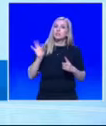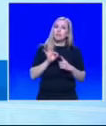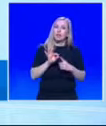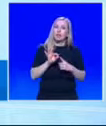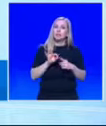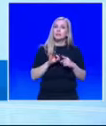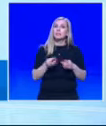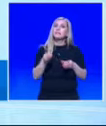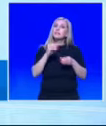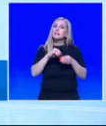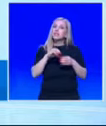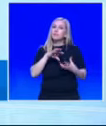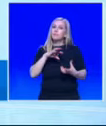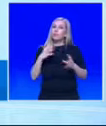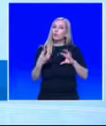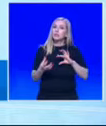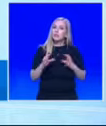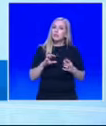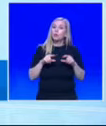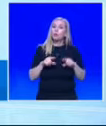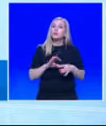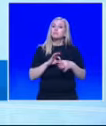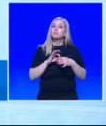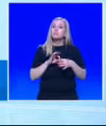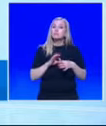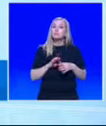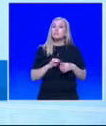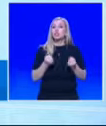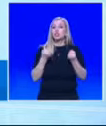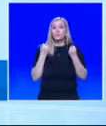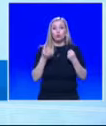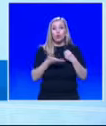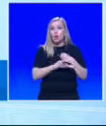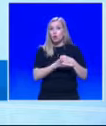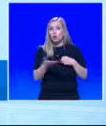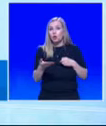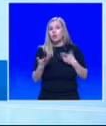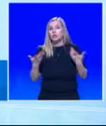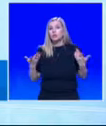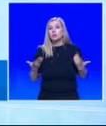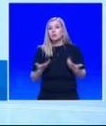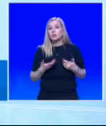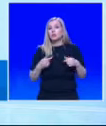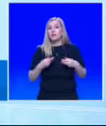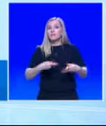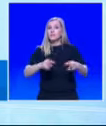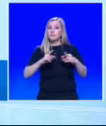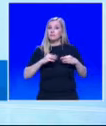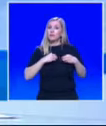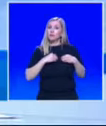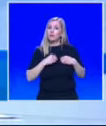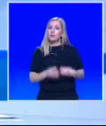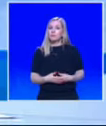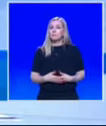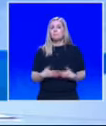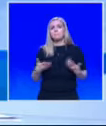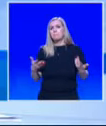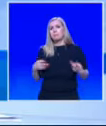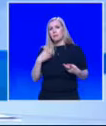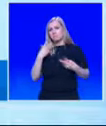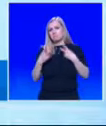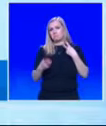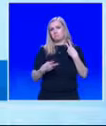да имаш съдържание в политиката, която касае живота на хората и тогава се възвръща доверие. А иначе, като